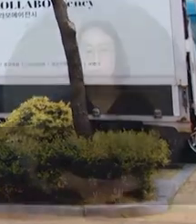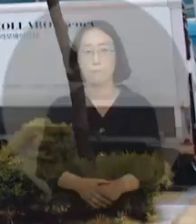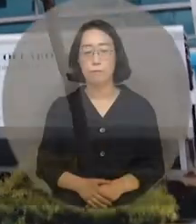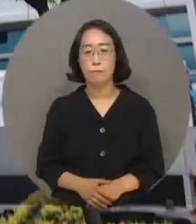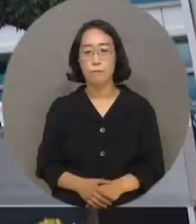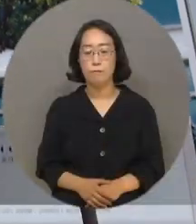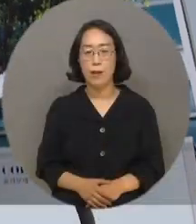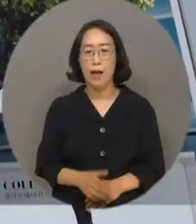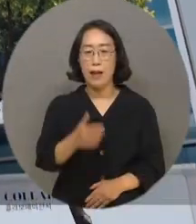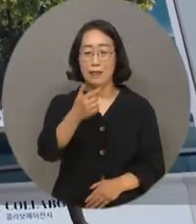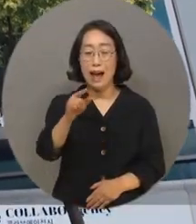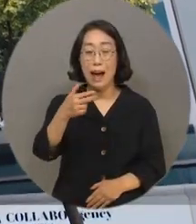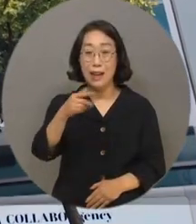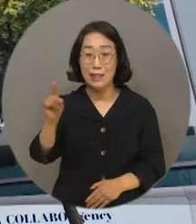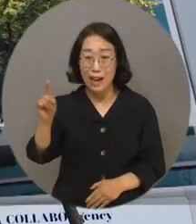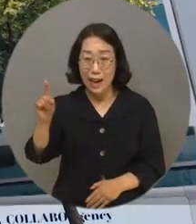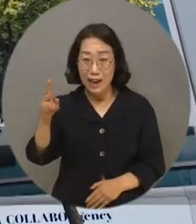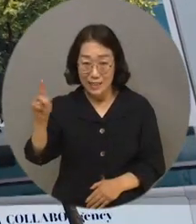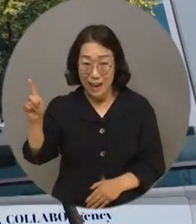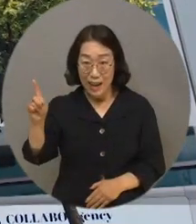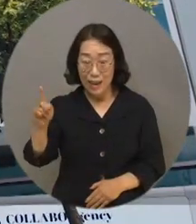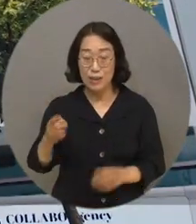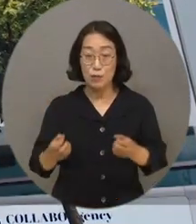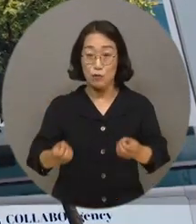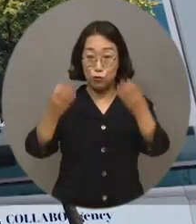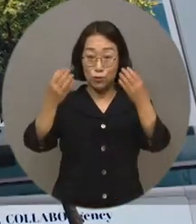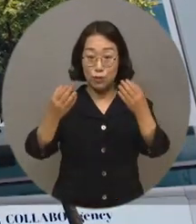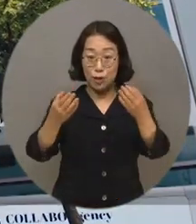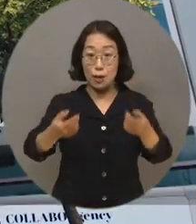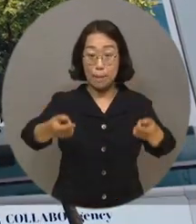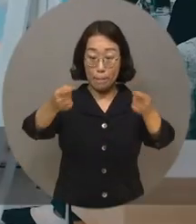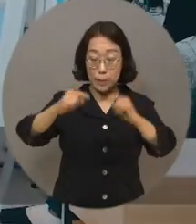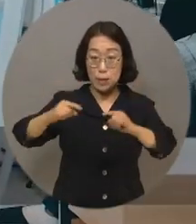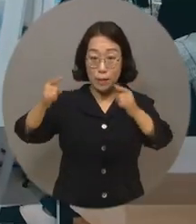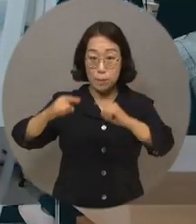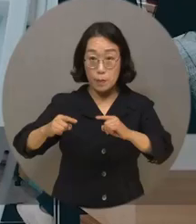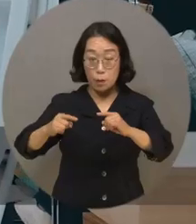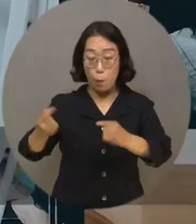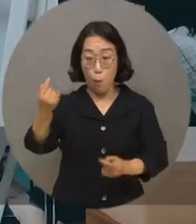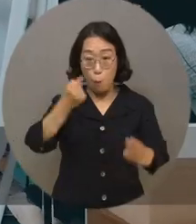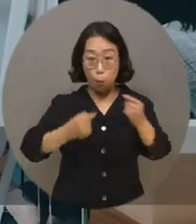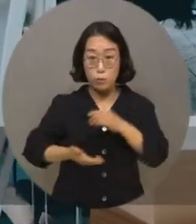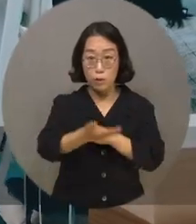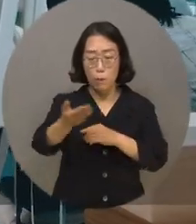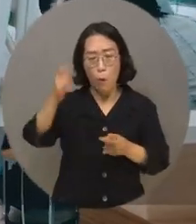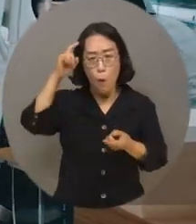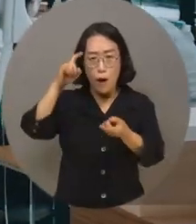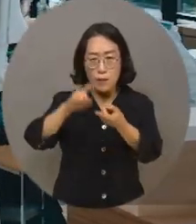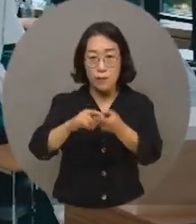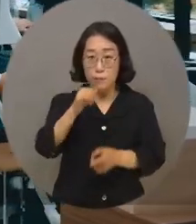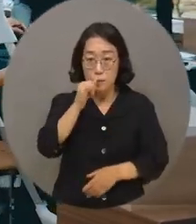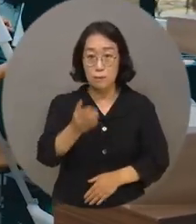아마 그 나다 페스티벌에 오시는 분들 또 이런 분야에 관심을 가지시는 분들은 사실